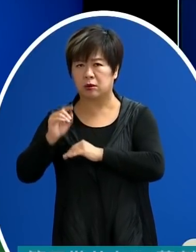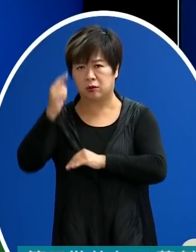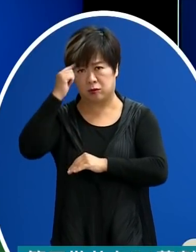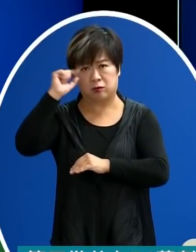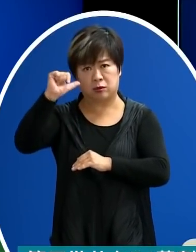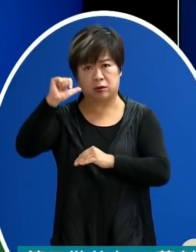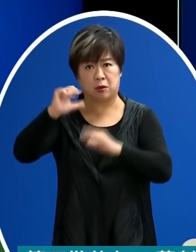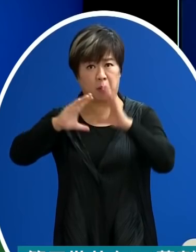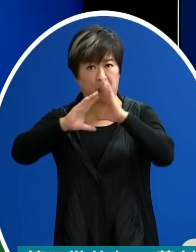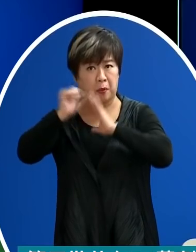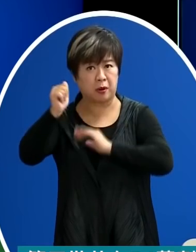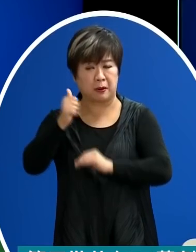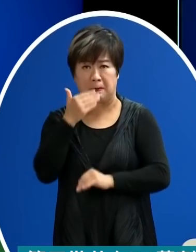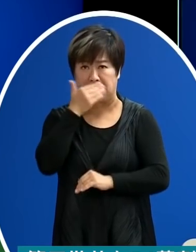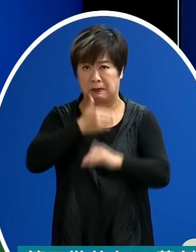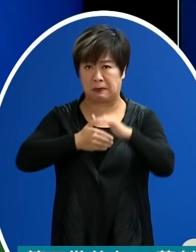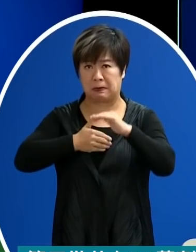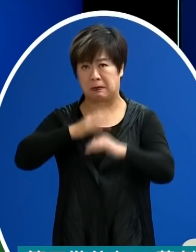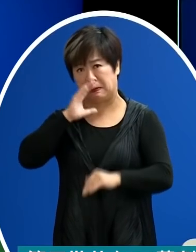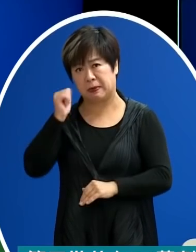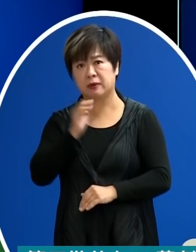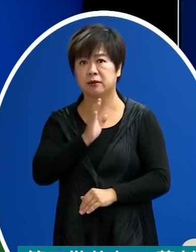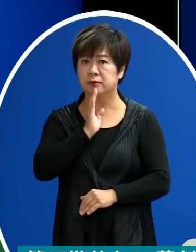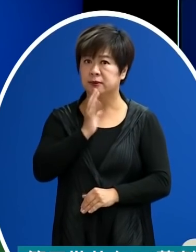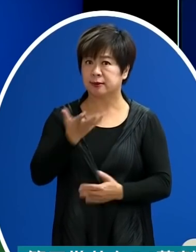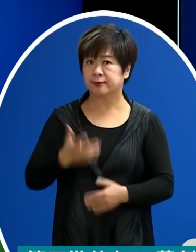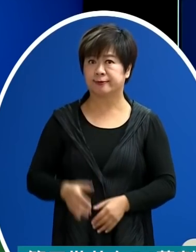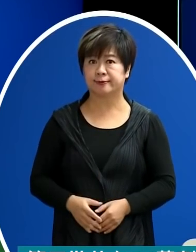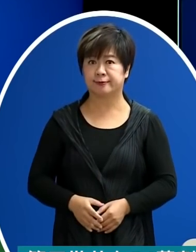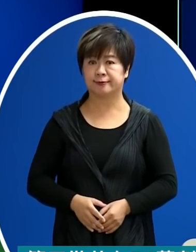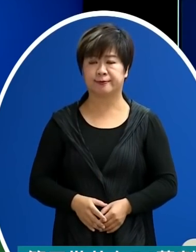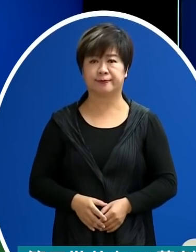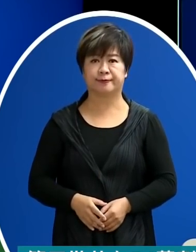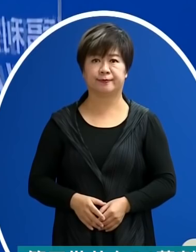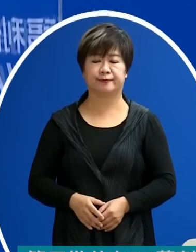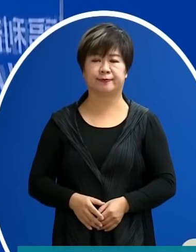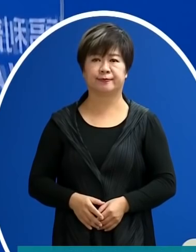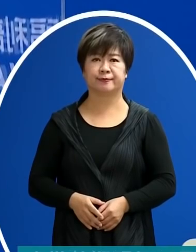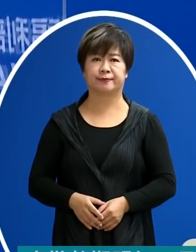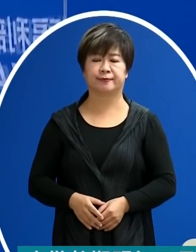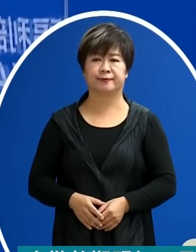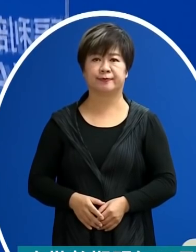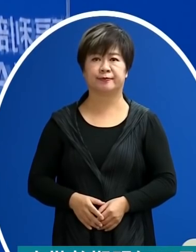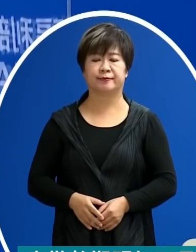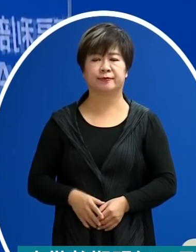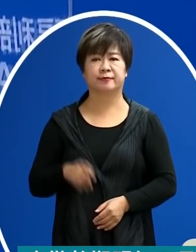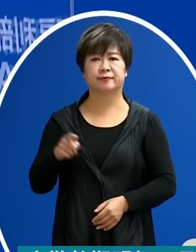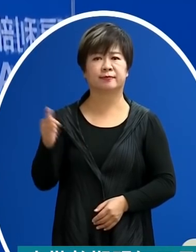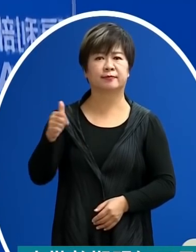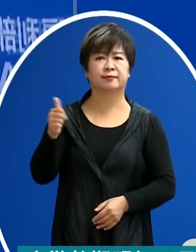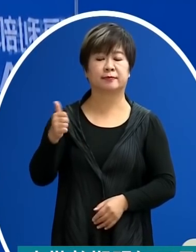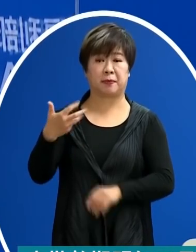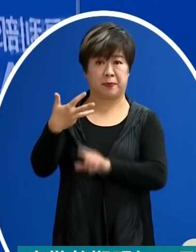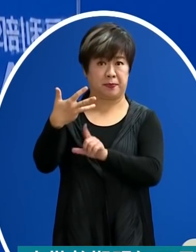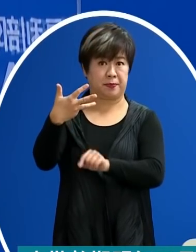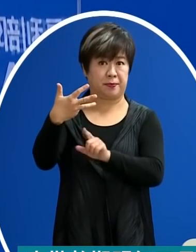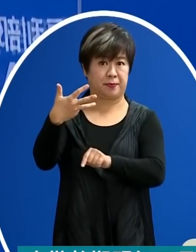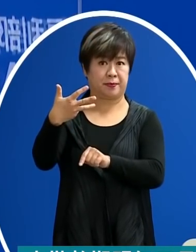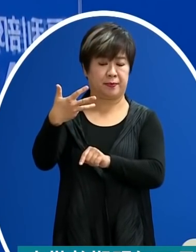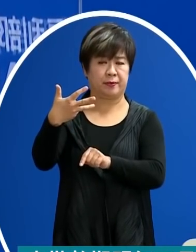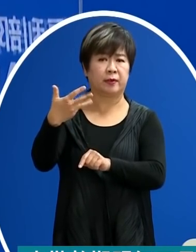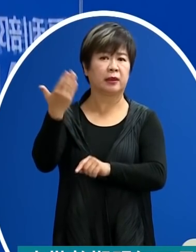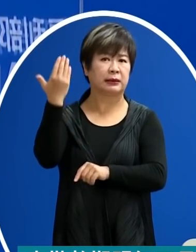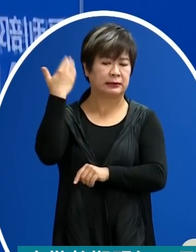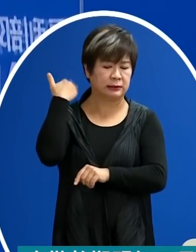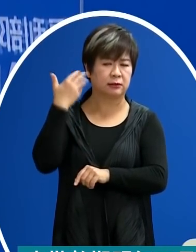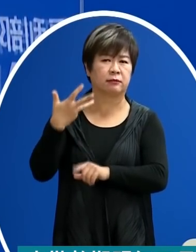五天回家了吗？就是对于他的规定，谢谢。 因为这位机师八月份的那个时候是